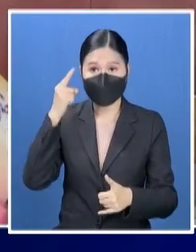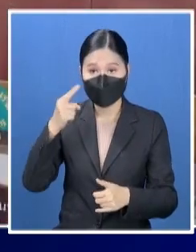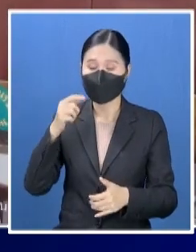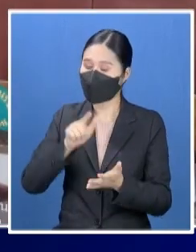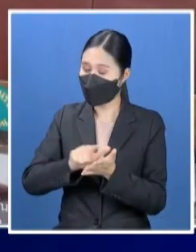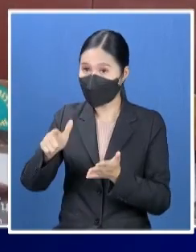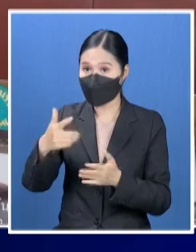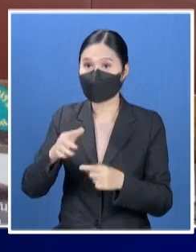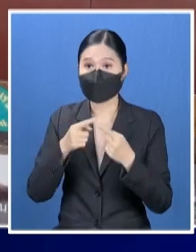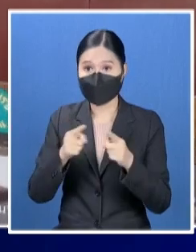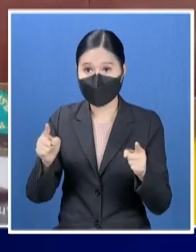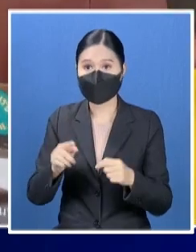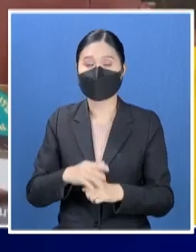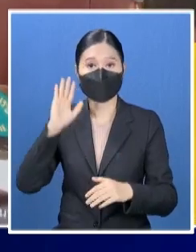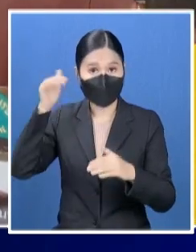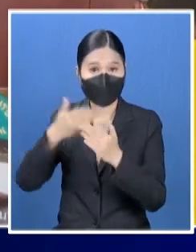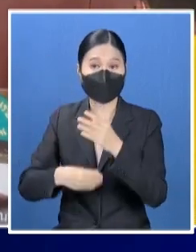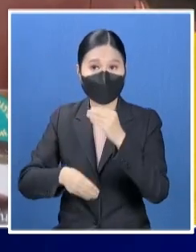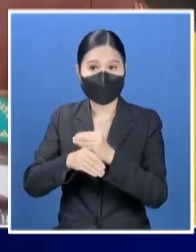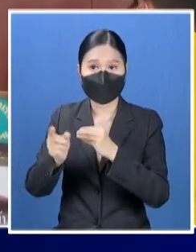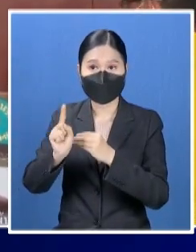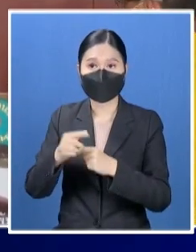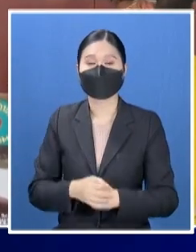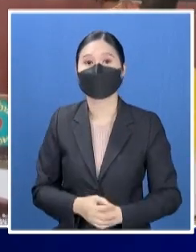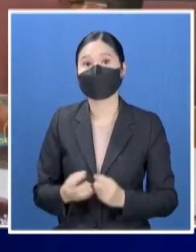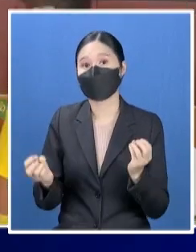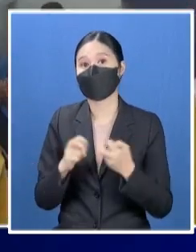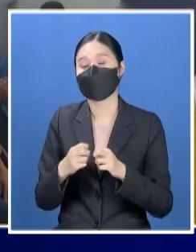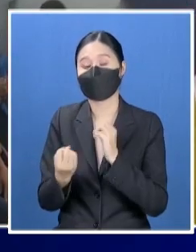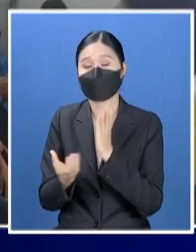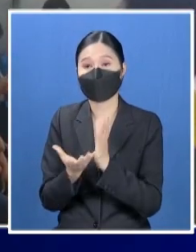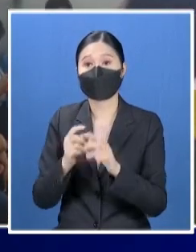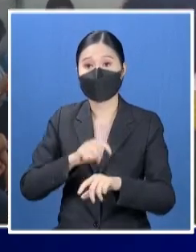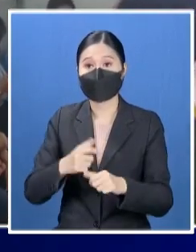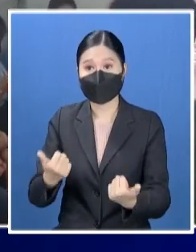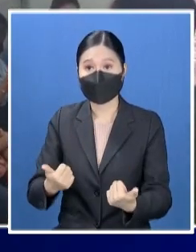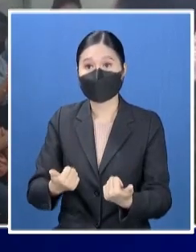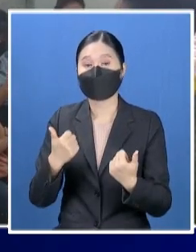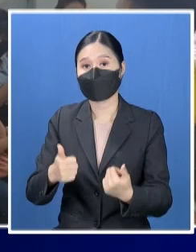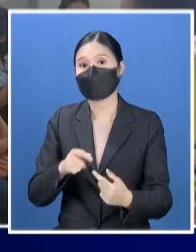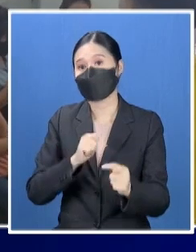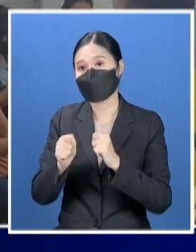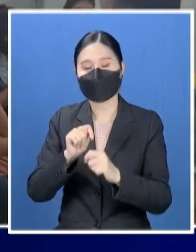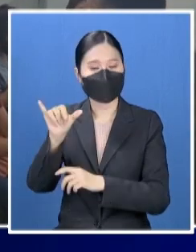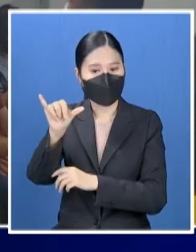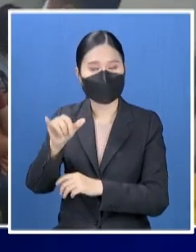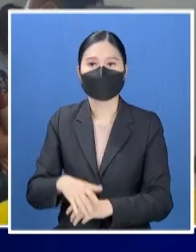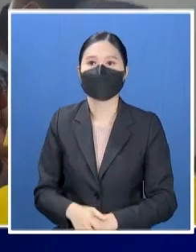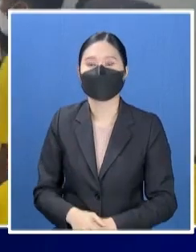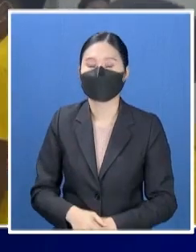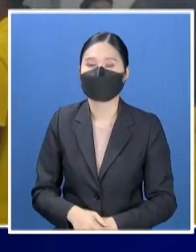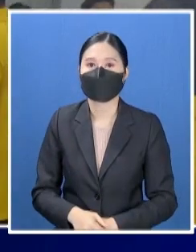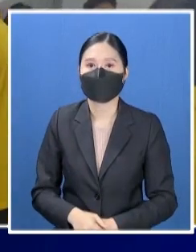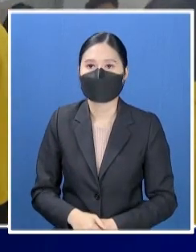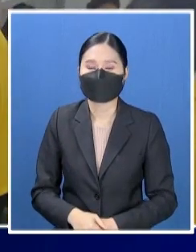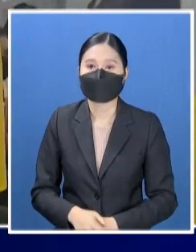เคลียร์แต่ความขึ้นมาเพิ่มเติมคือตั้งแต่เกิดเรื่องจนถึงณขณะนี้ยังไม่สามารถติดต่อได้เลยปรากฏ